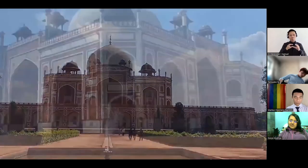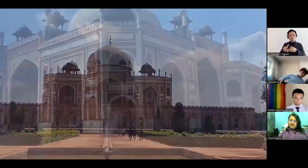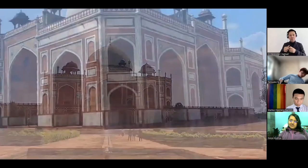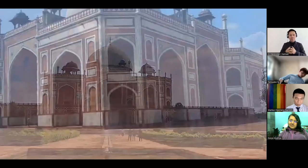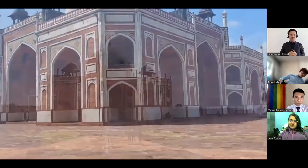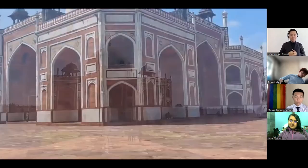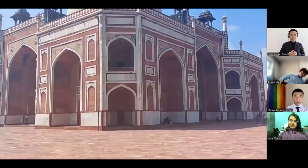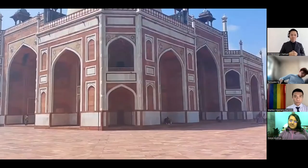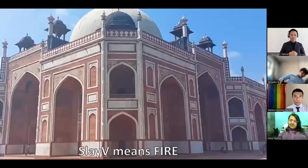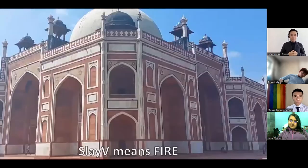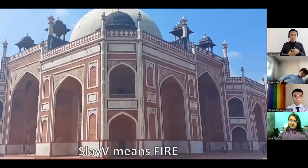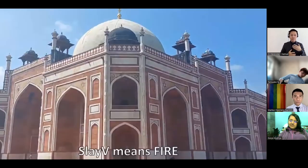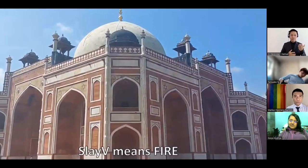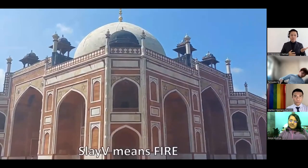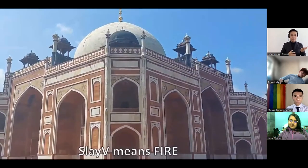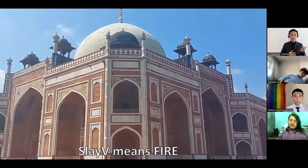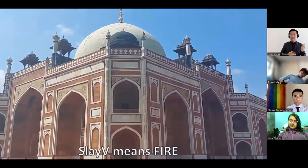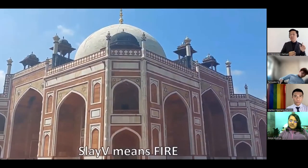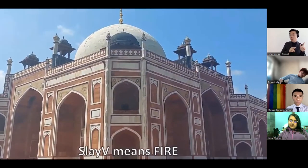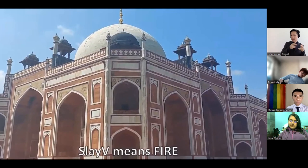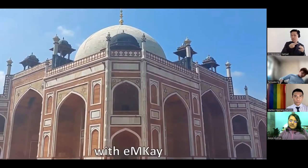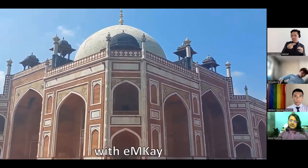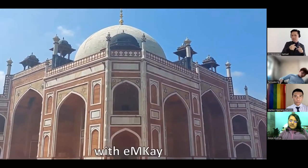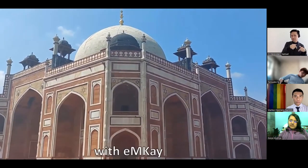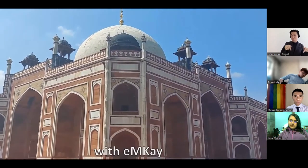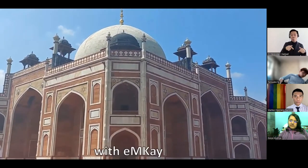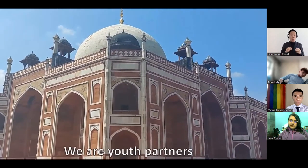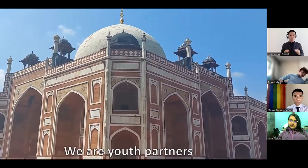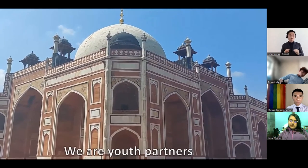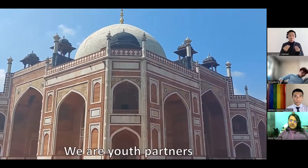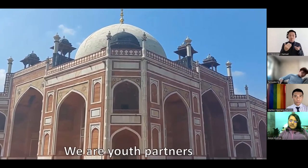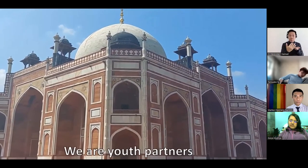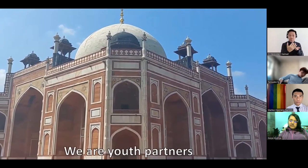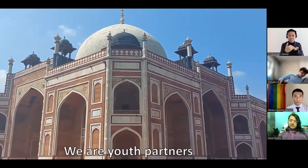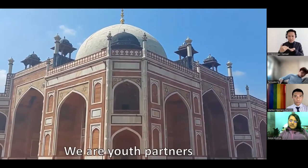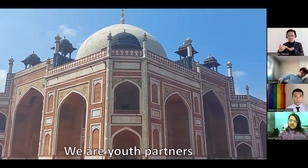स्लेवी यानी फायर जस्ट विद एम के वी आर यूथ पार्टनर्स